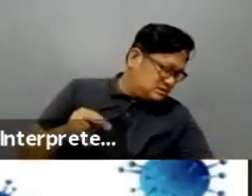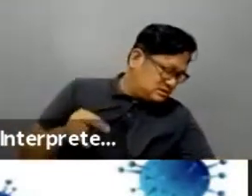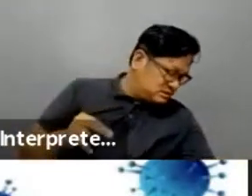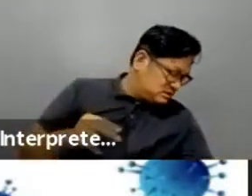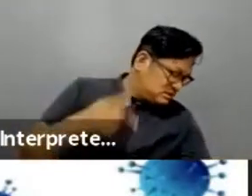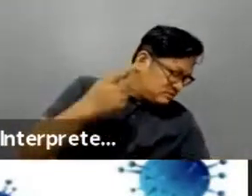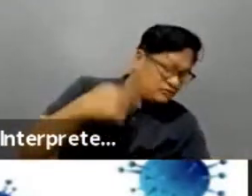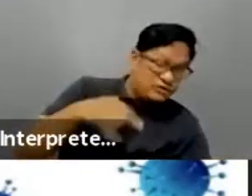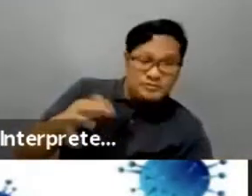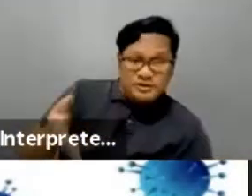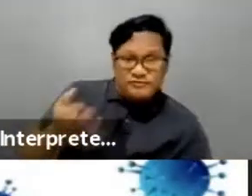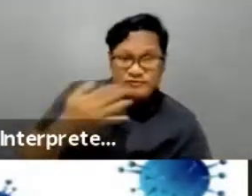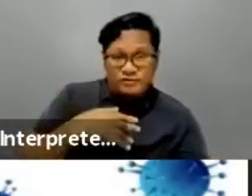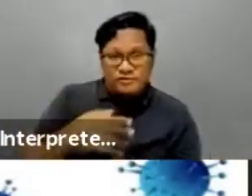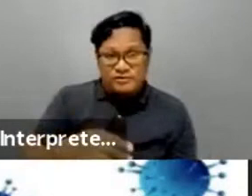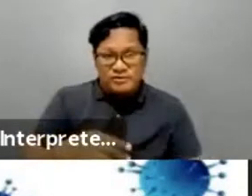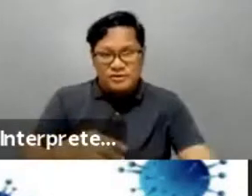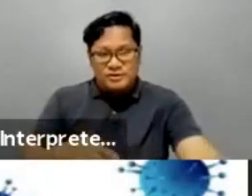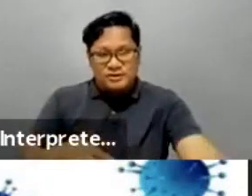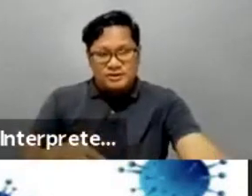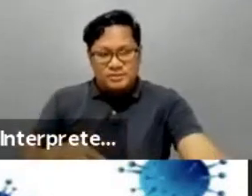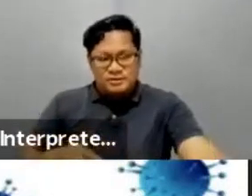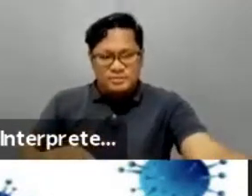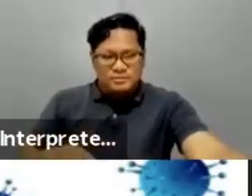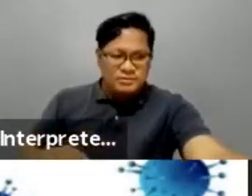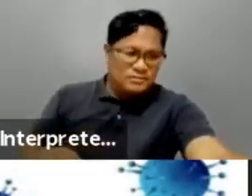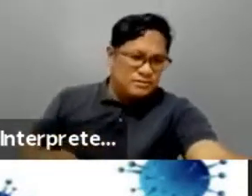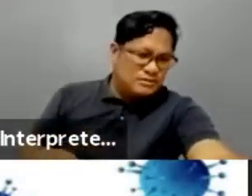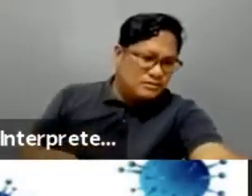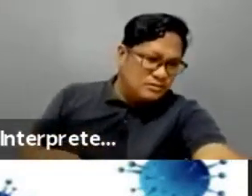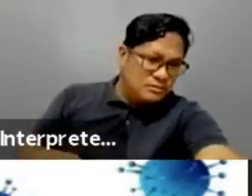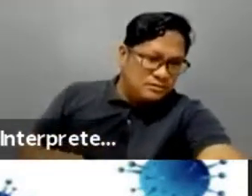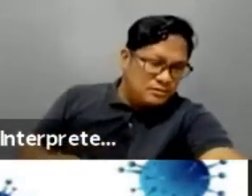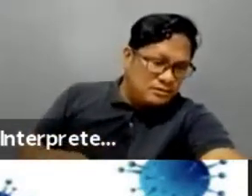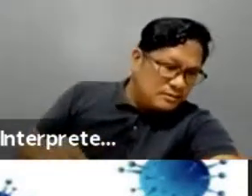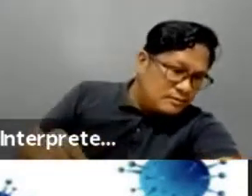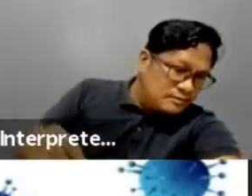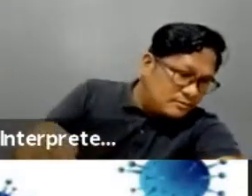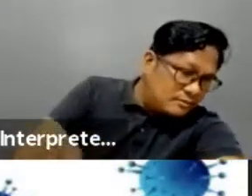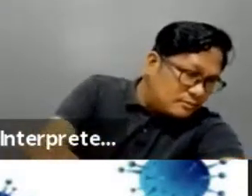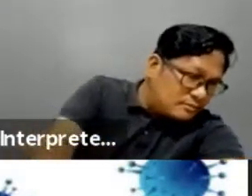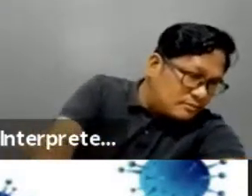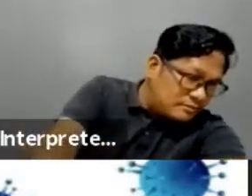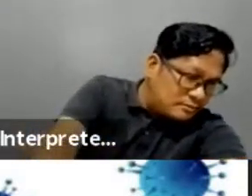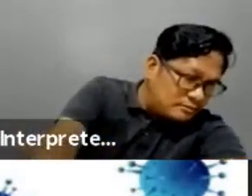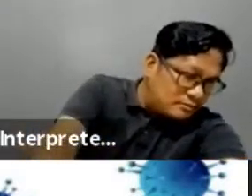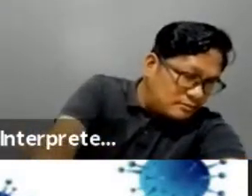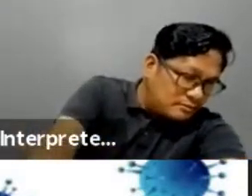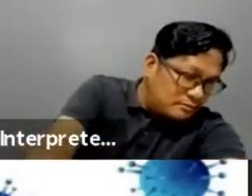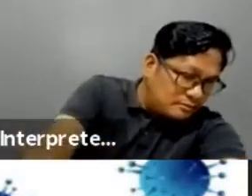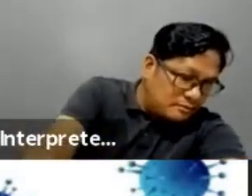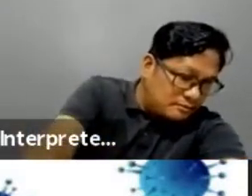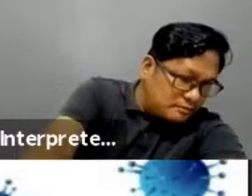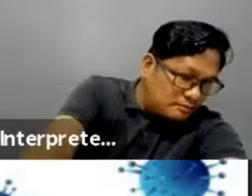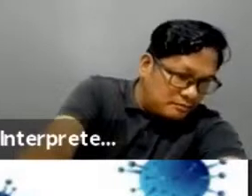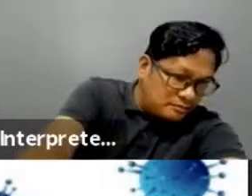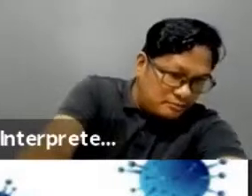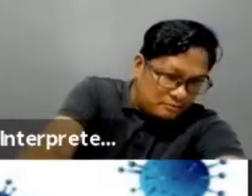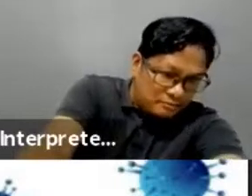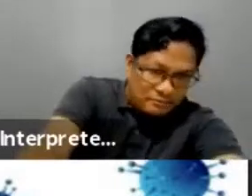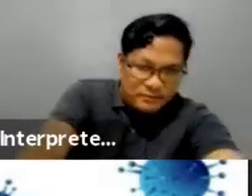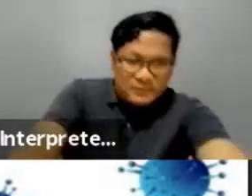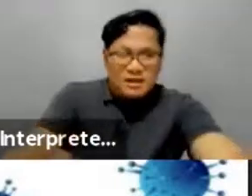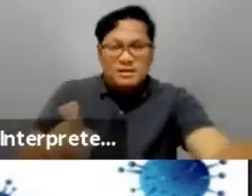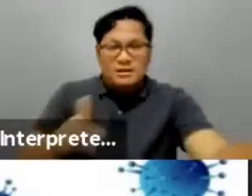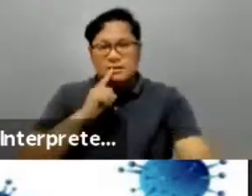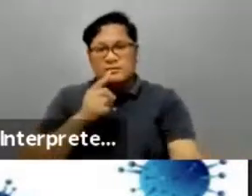particular surge, usually ang number of new deaths natin ay nasa mga 20 or 30.